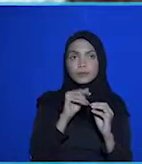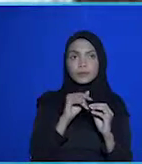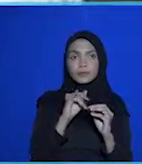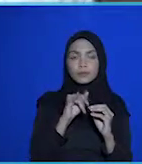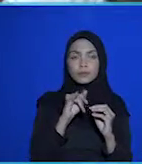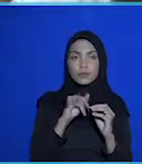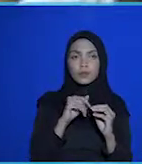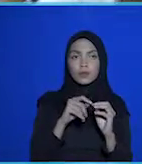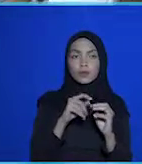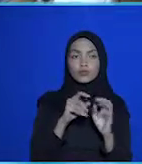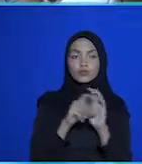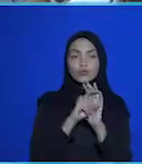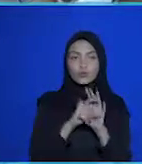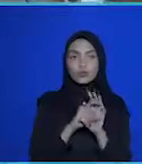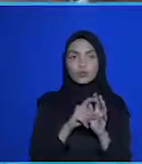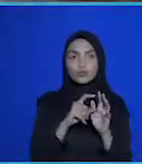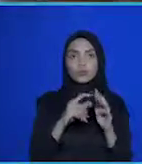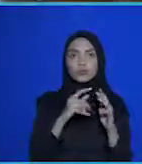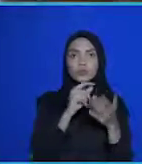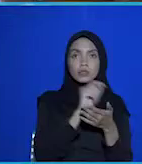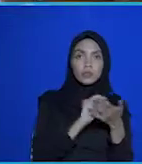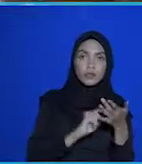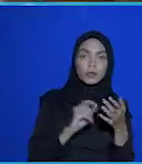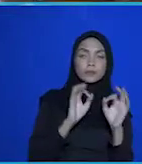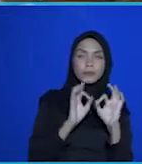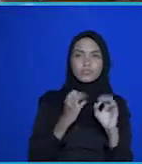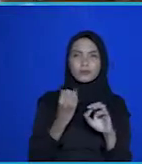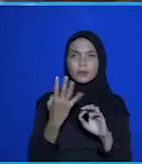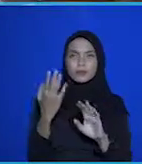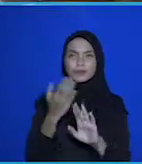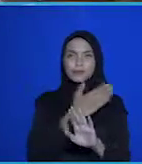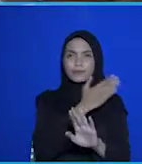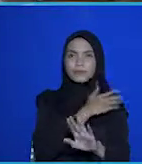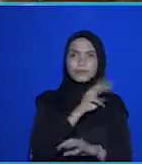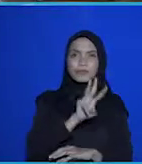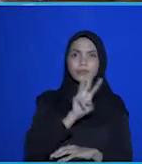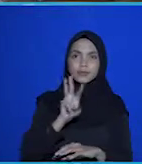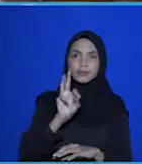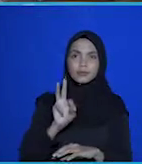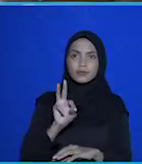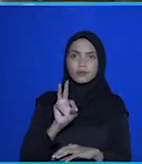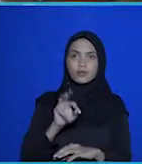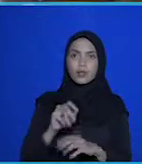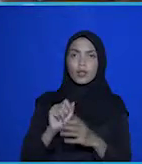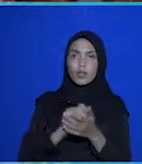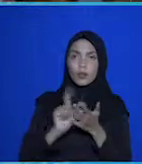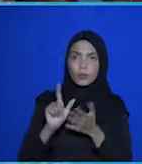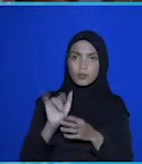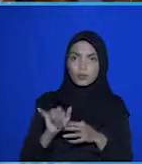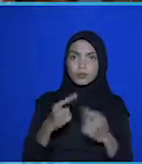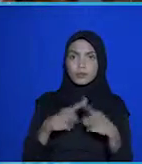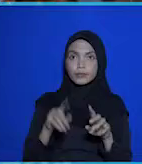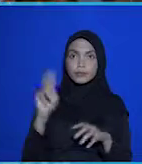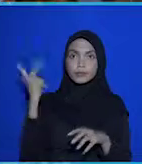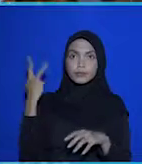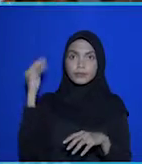terus. Misalnya sekolah waktu beberapa hari yang lalu 330 dilaporkan rusak, tapi sebetulnya kemarin saya